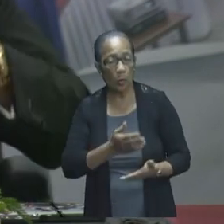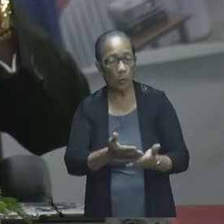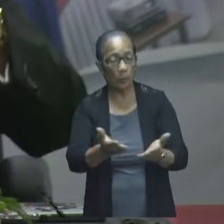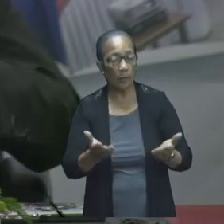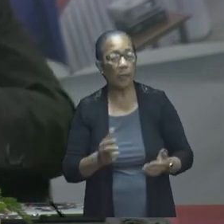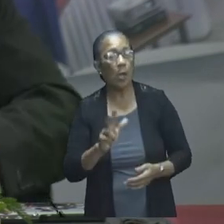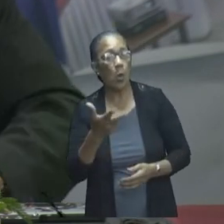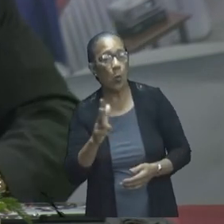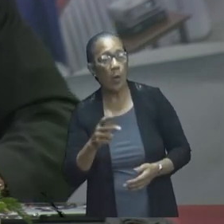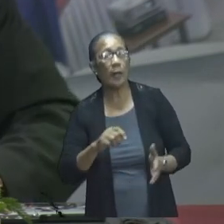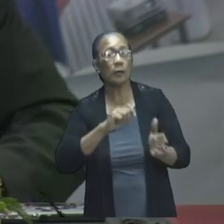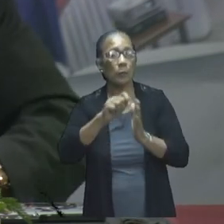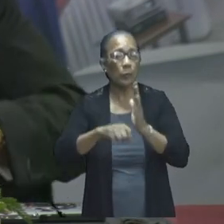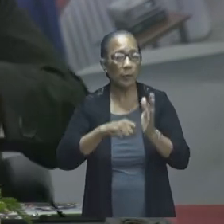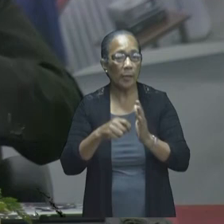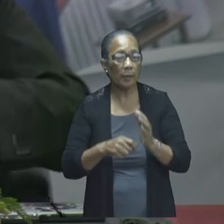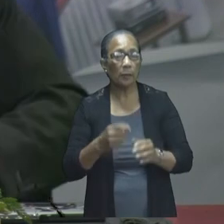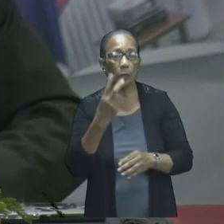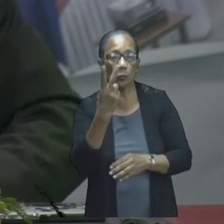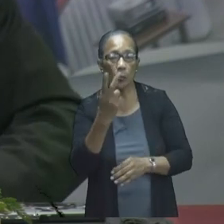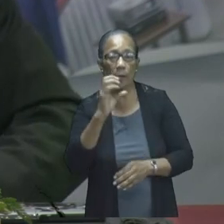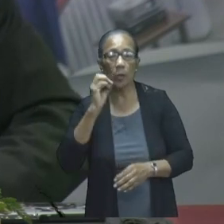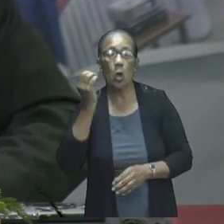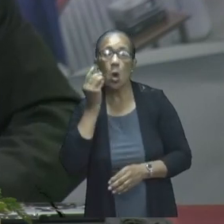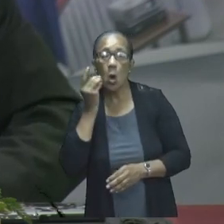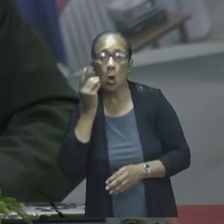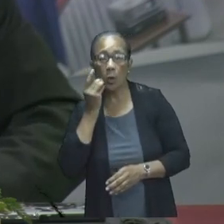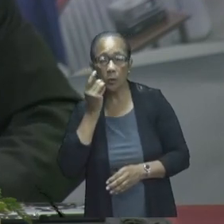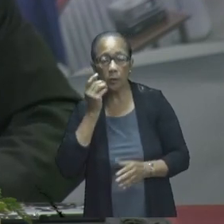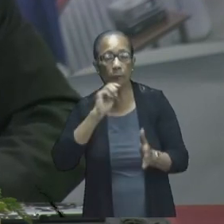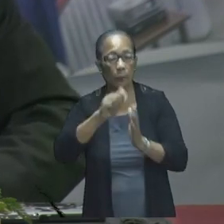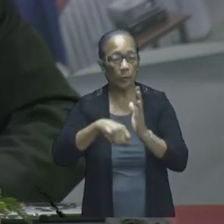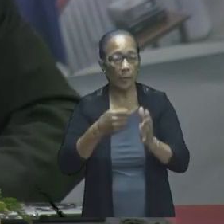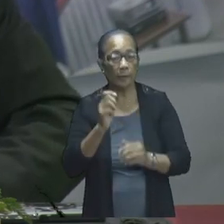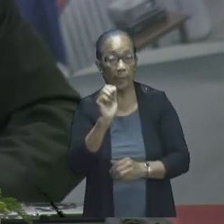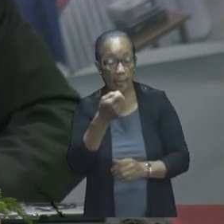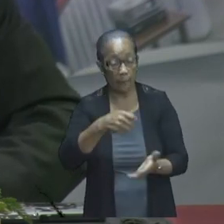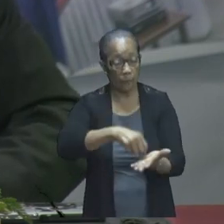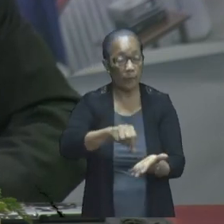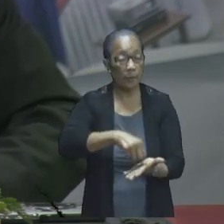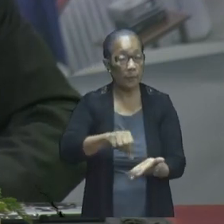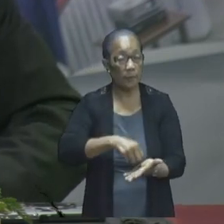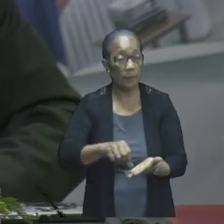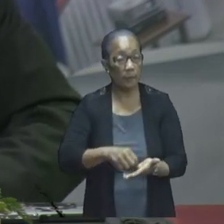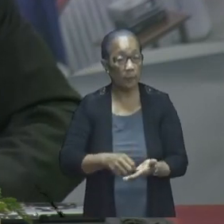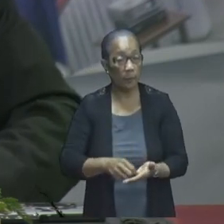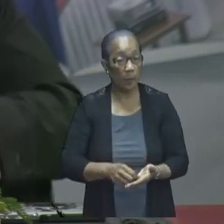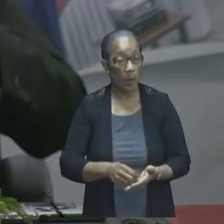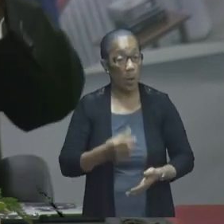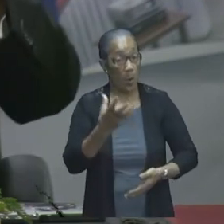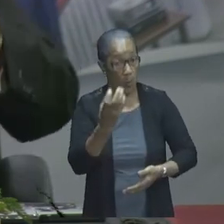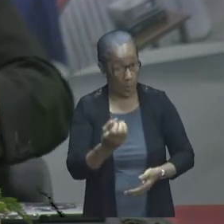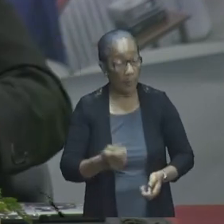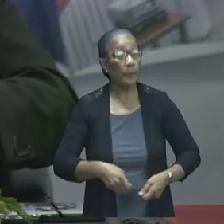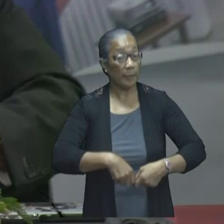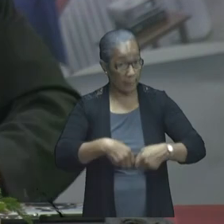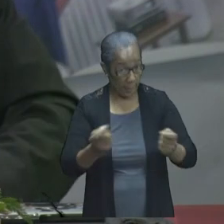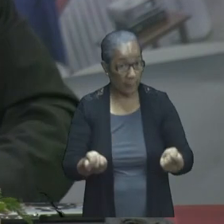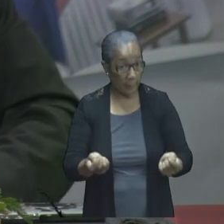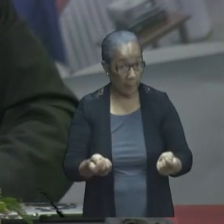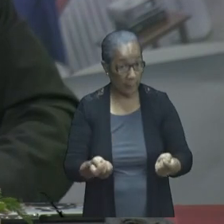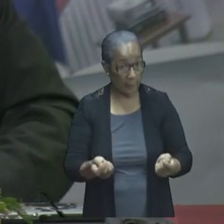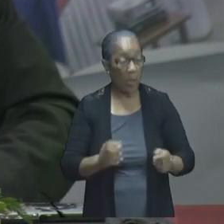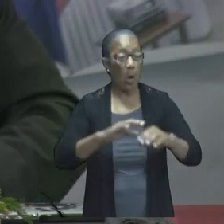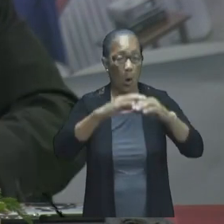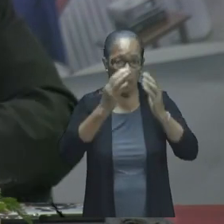van ons die toonde zo veel projecten zou kunnen financieren en is gevraagd wordt als een presentatie van ons willen om al deze projecten